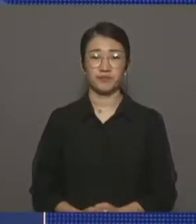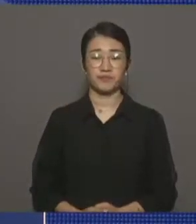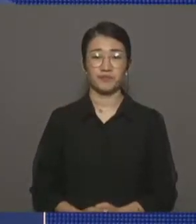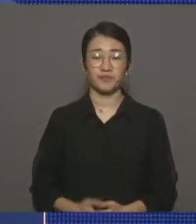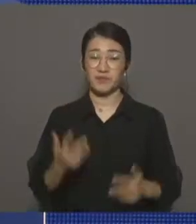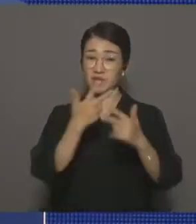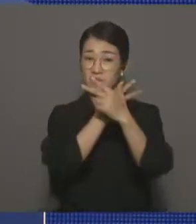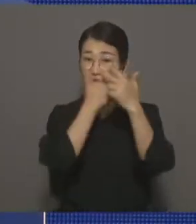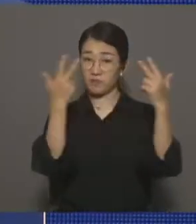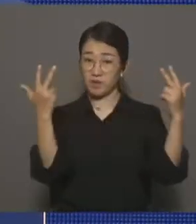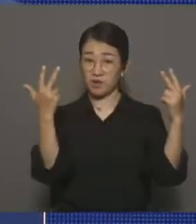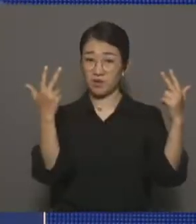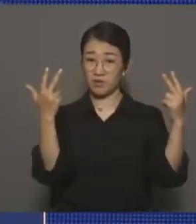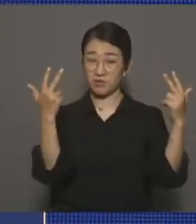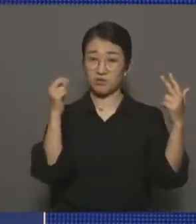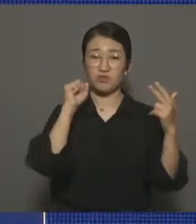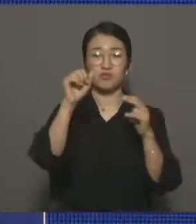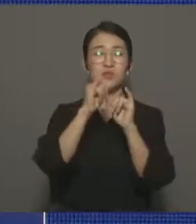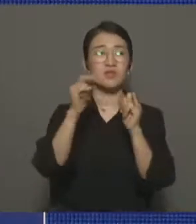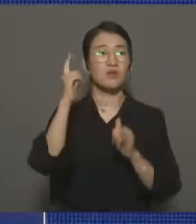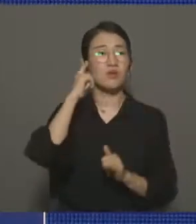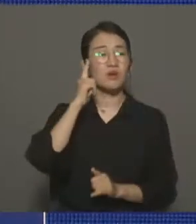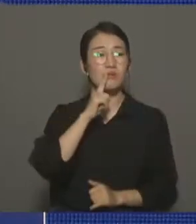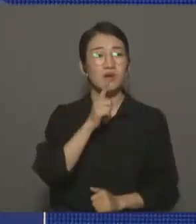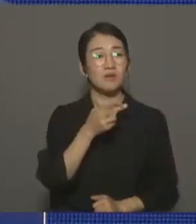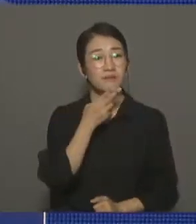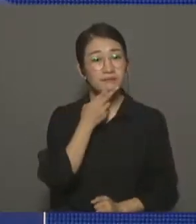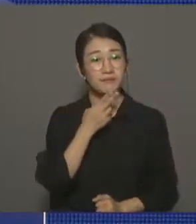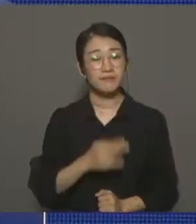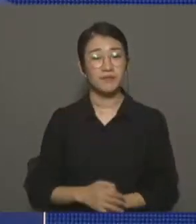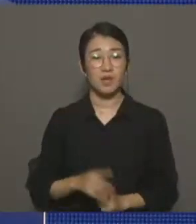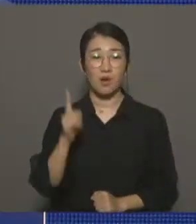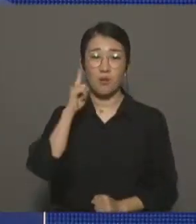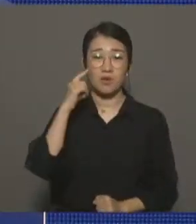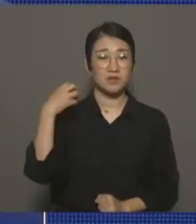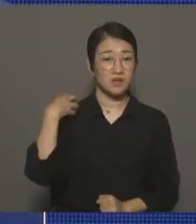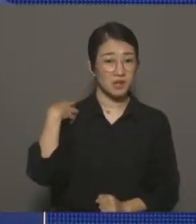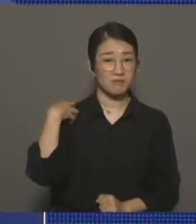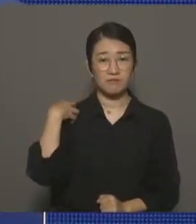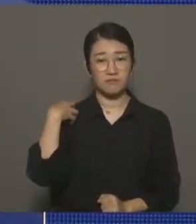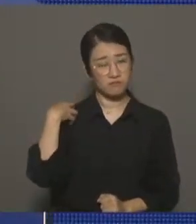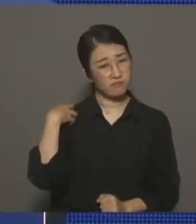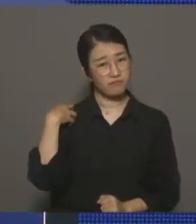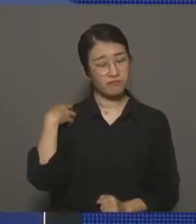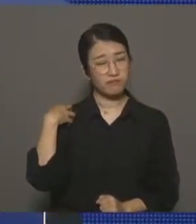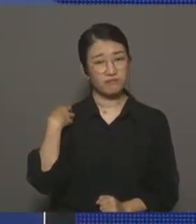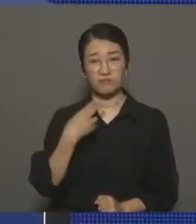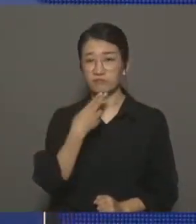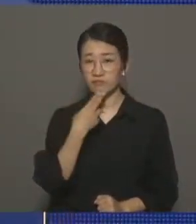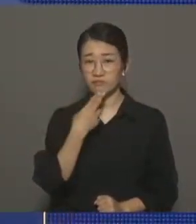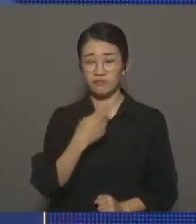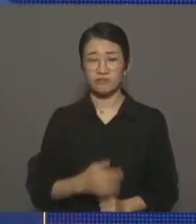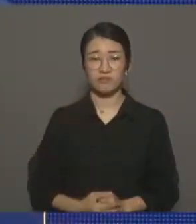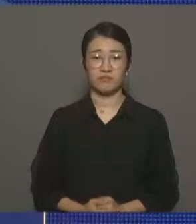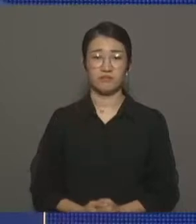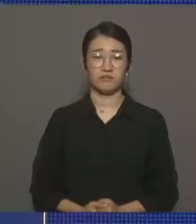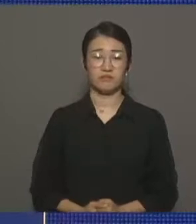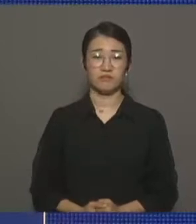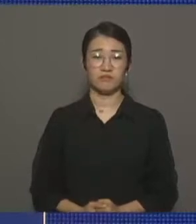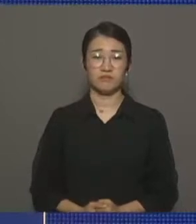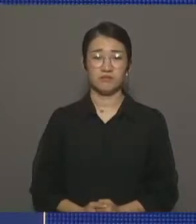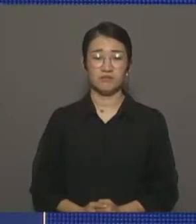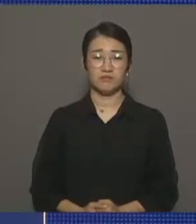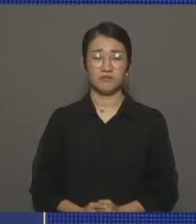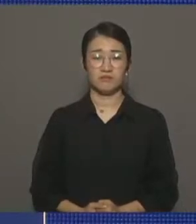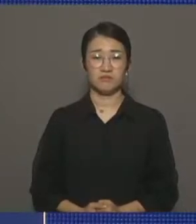이재명 후보는 왜 아무런 해명이 없습니까? 왜 아무런 책임도 지지 않습니까? 우리 당의 어느 리더가 이런 식으로 책임을